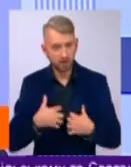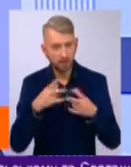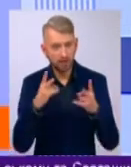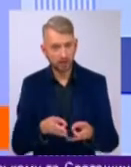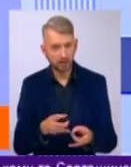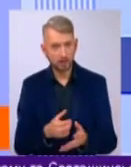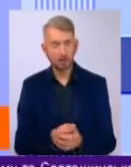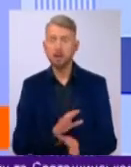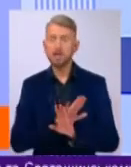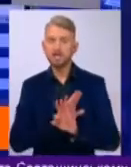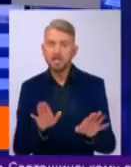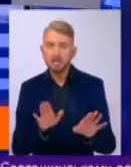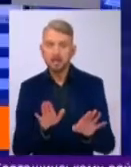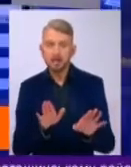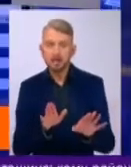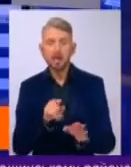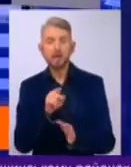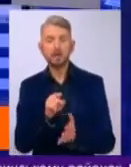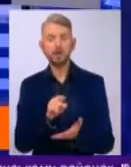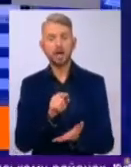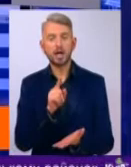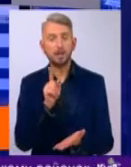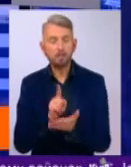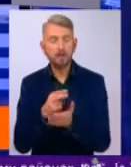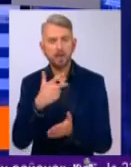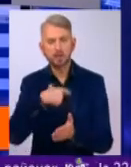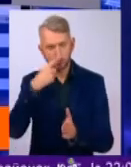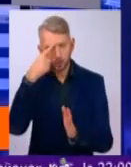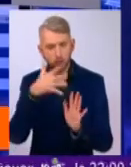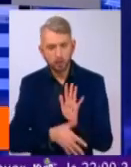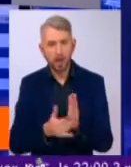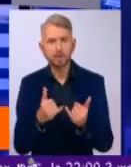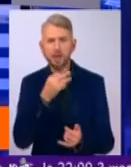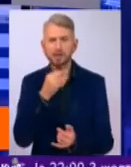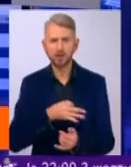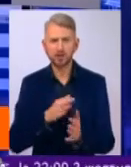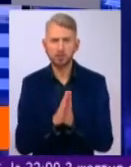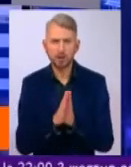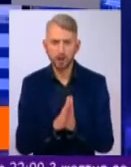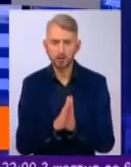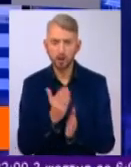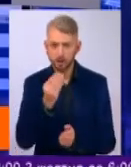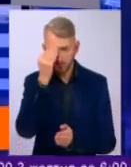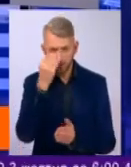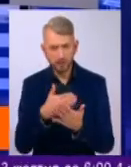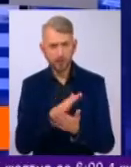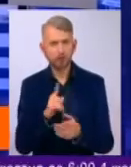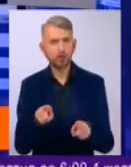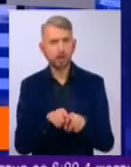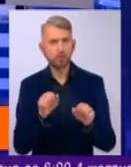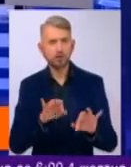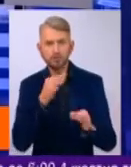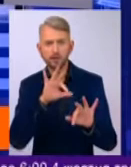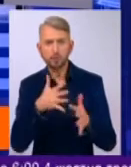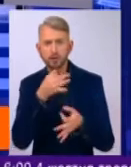трагедія? Ні. Ви маєте для себе з'ясувати. А тепер скажіть мені, будь ласка, чи не здається вам, що таке може відбутися де завгодно?